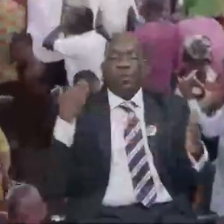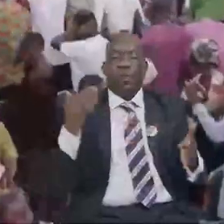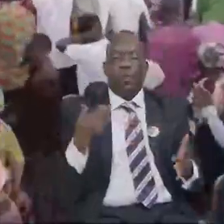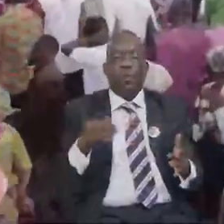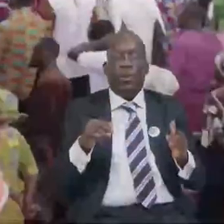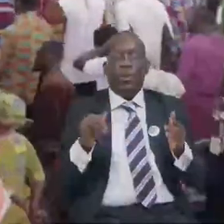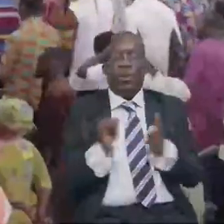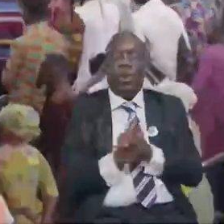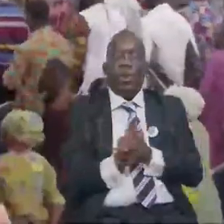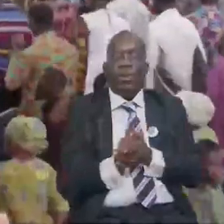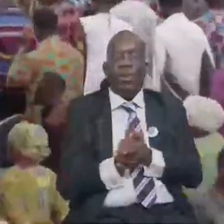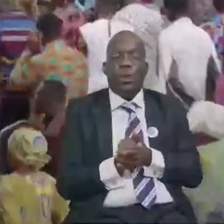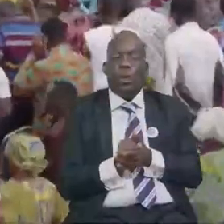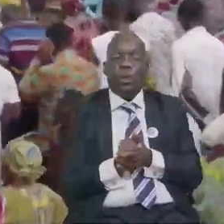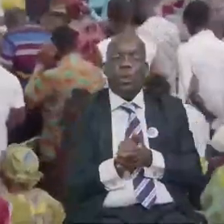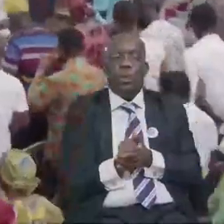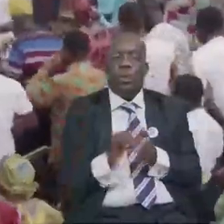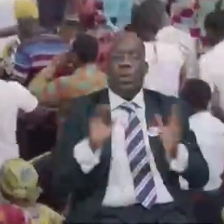Qui t'intimidait avant.